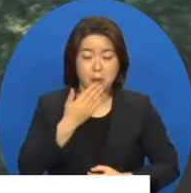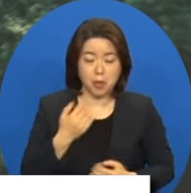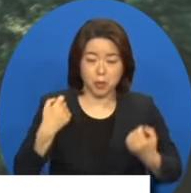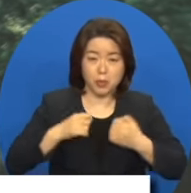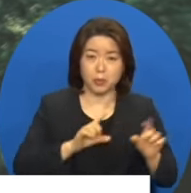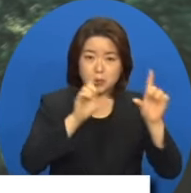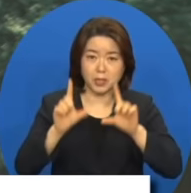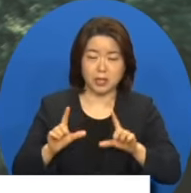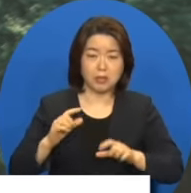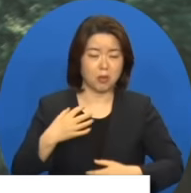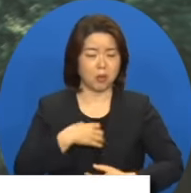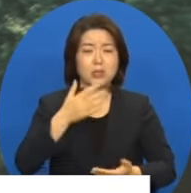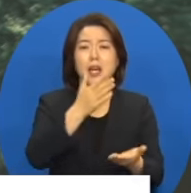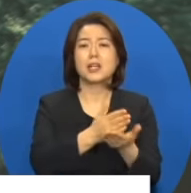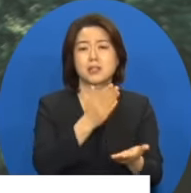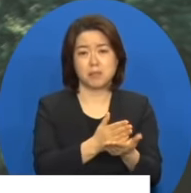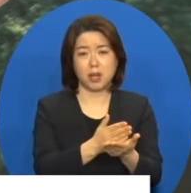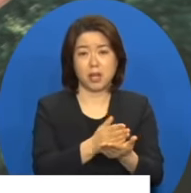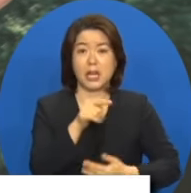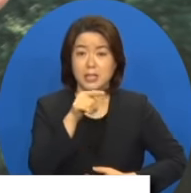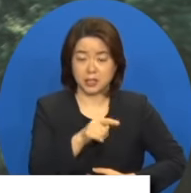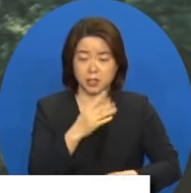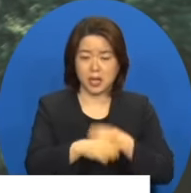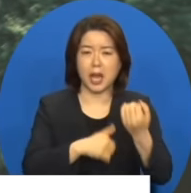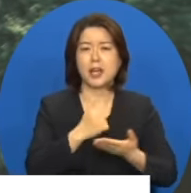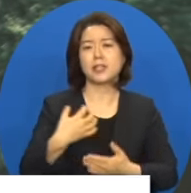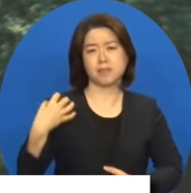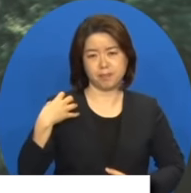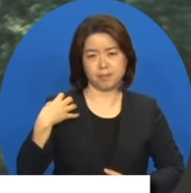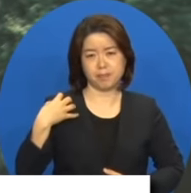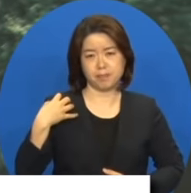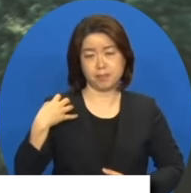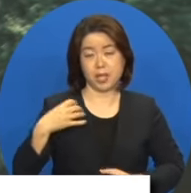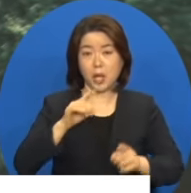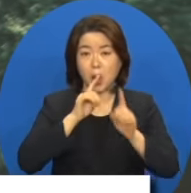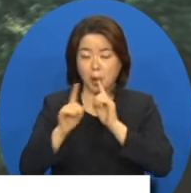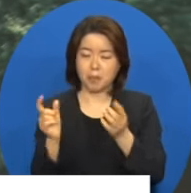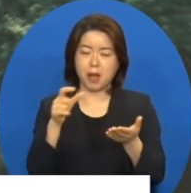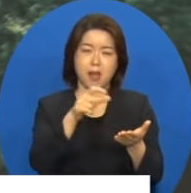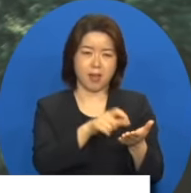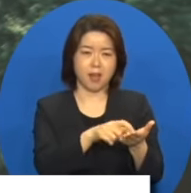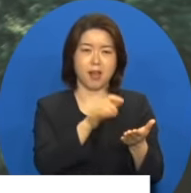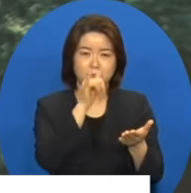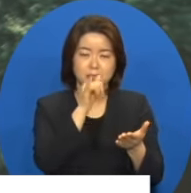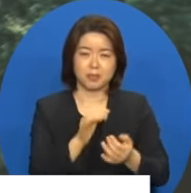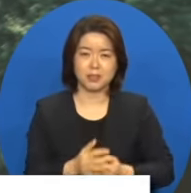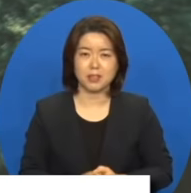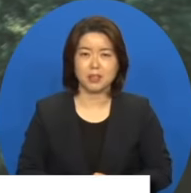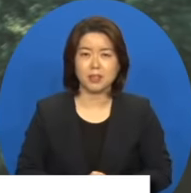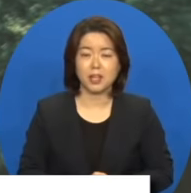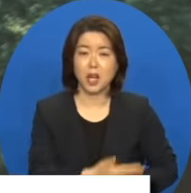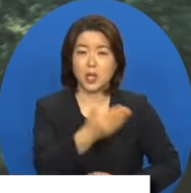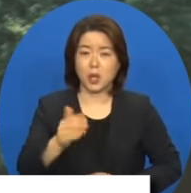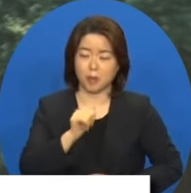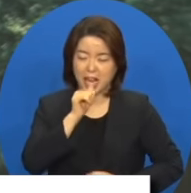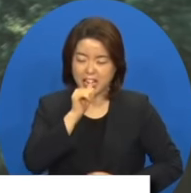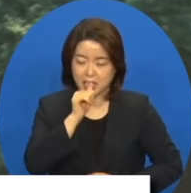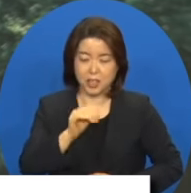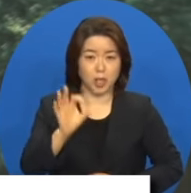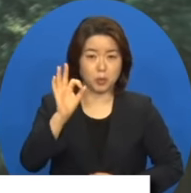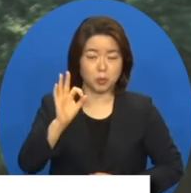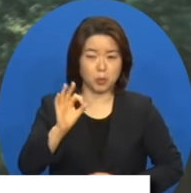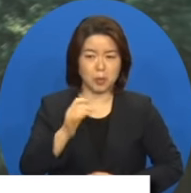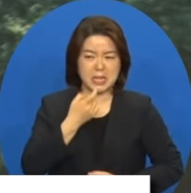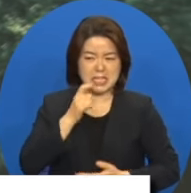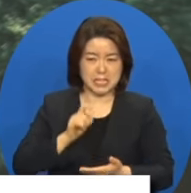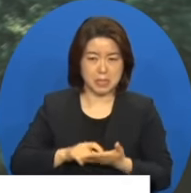마. 그건 하나님께서 책임지시는 거야. 그렇게 말씀하고 계실 겁니다. 여러분, 절대로 돈 우습게 생각하면